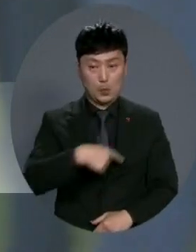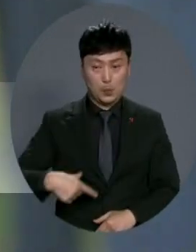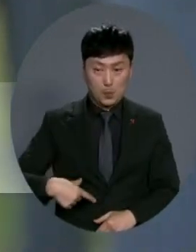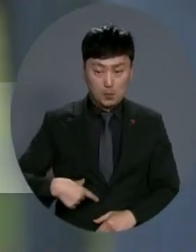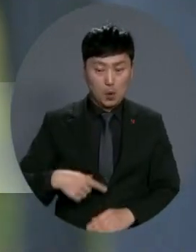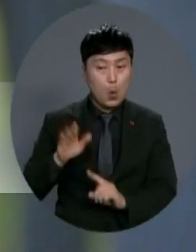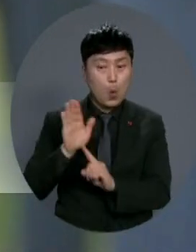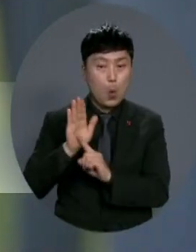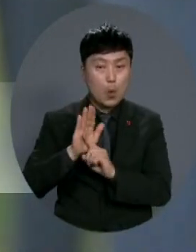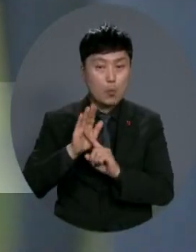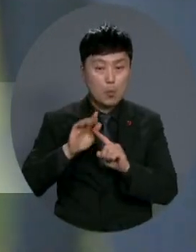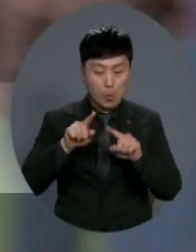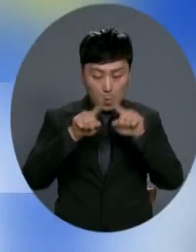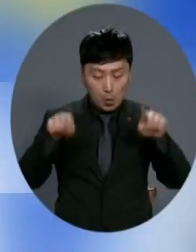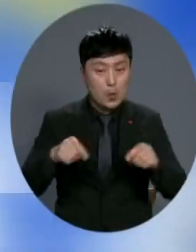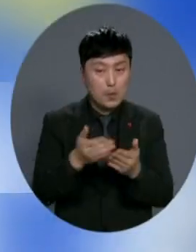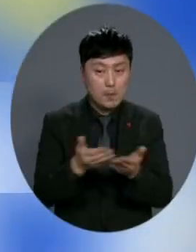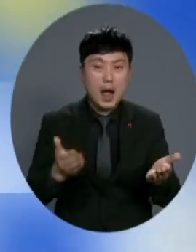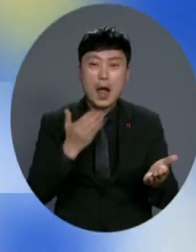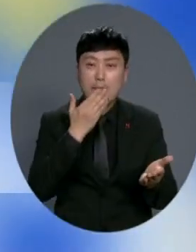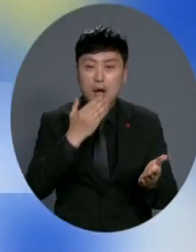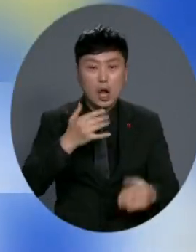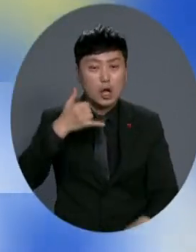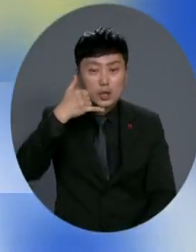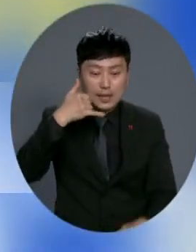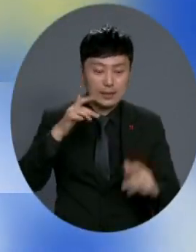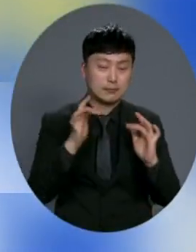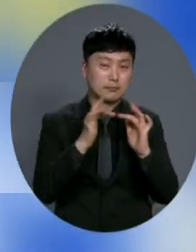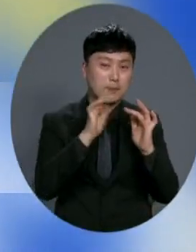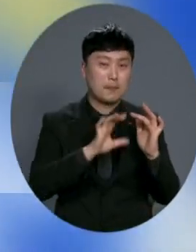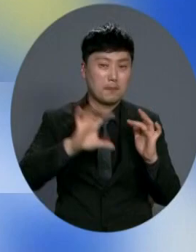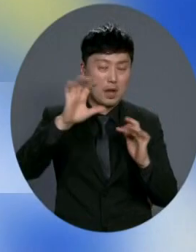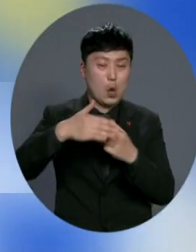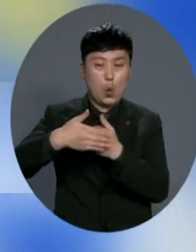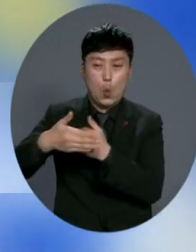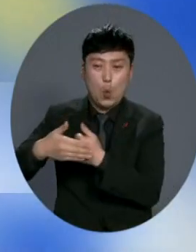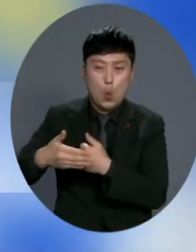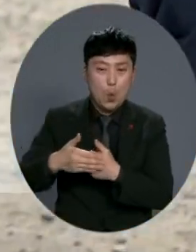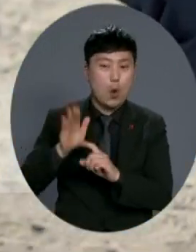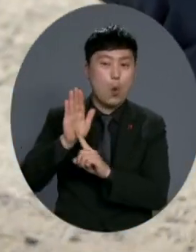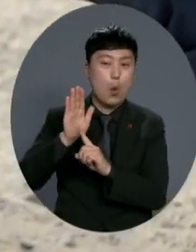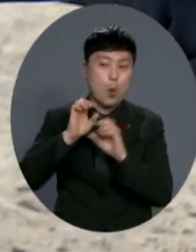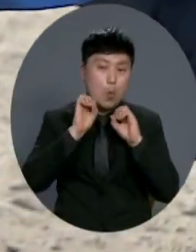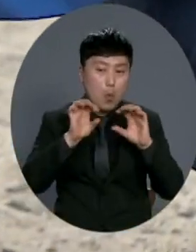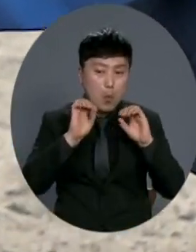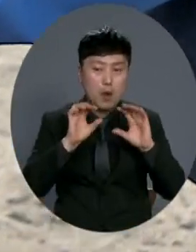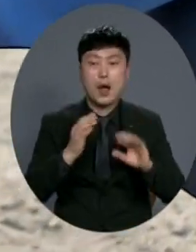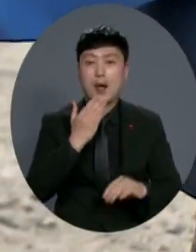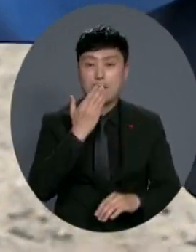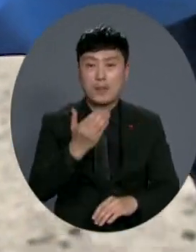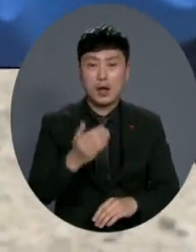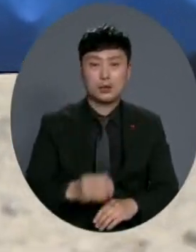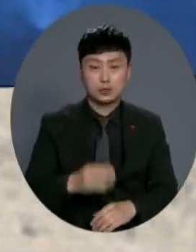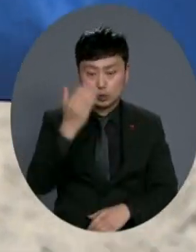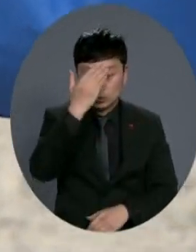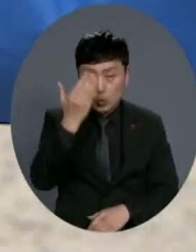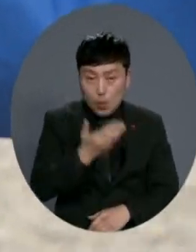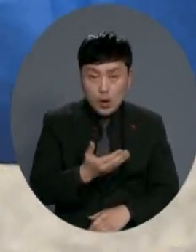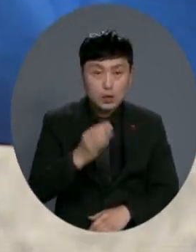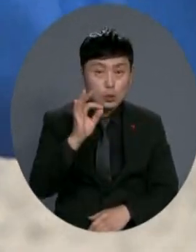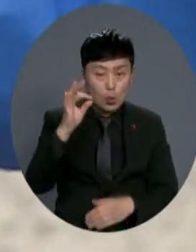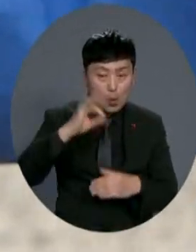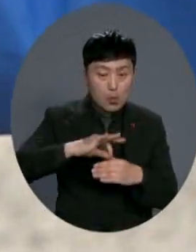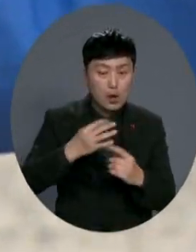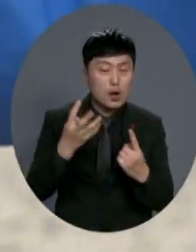홍보물 사용이 가능하고 전화나 SNS 통한지지 호소 등을 할 수 있습니다 후원금도 1억 5천만